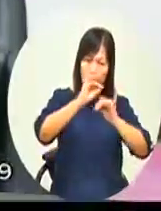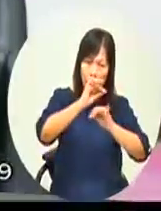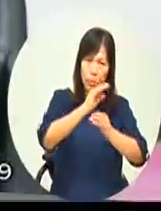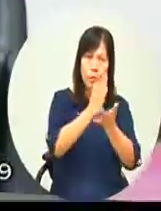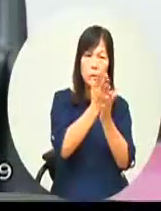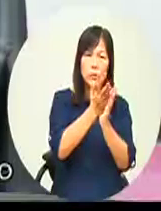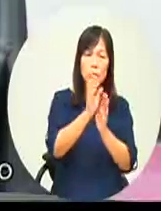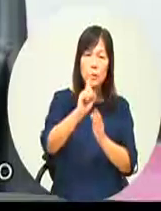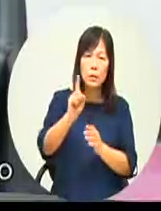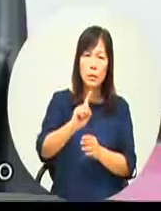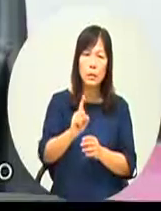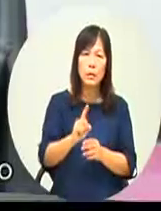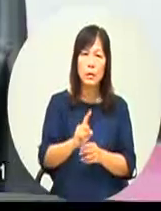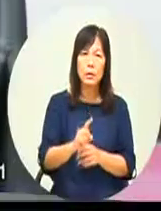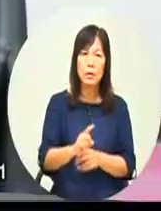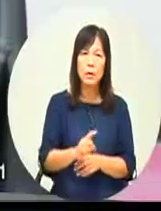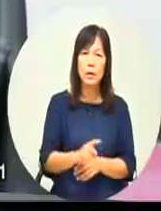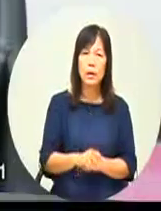的